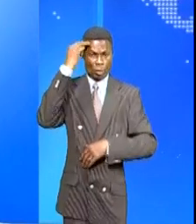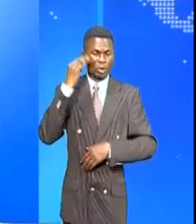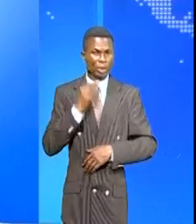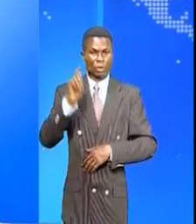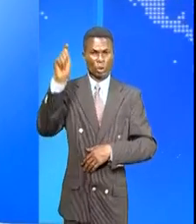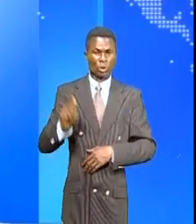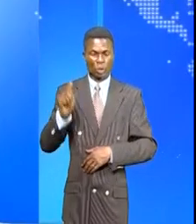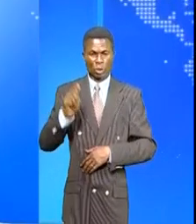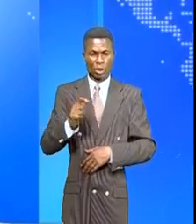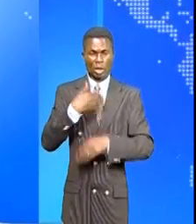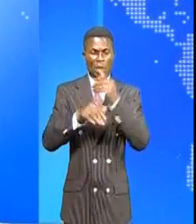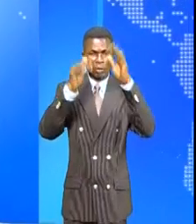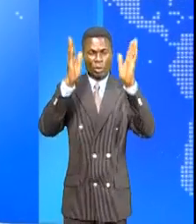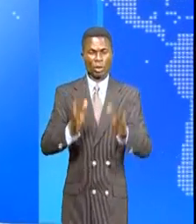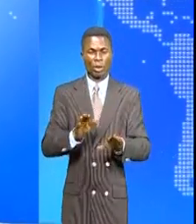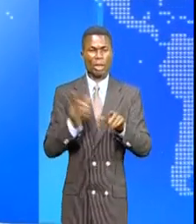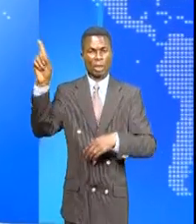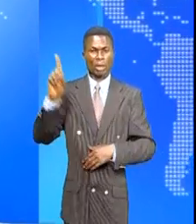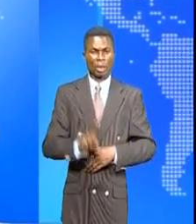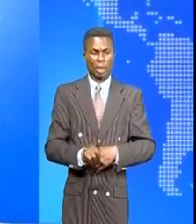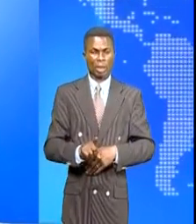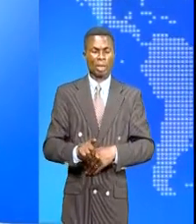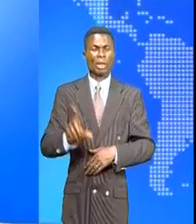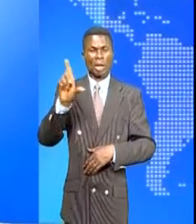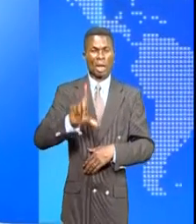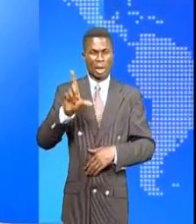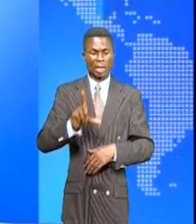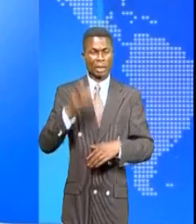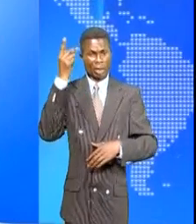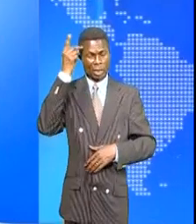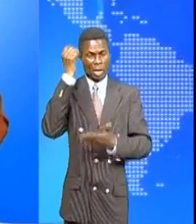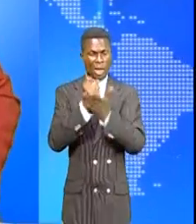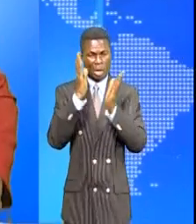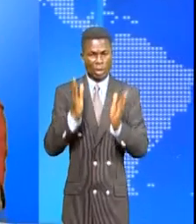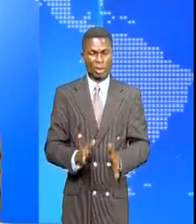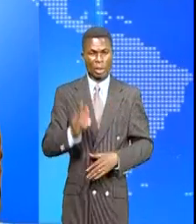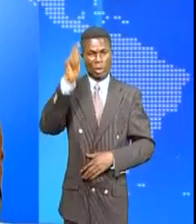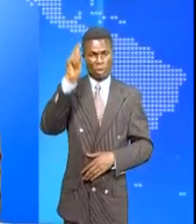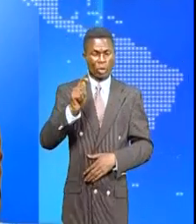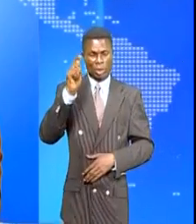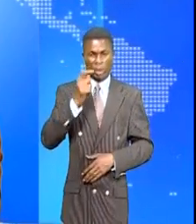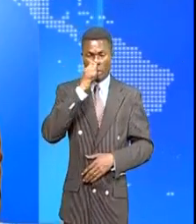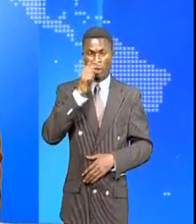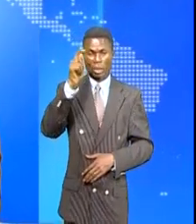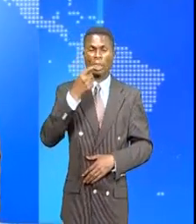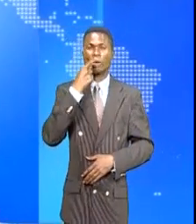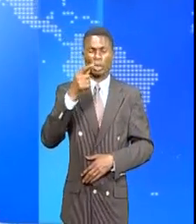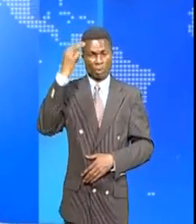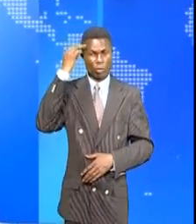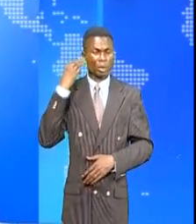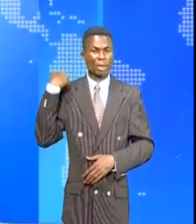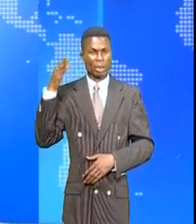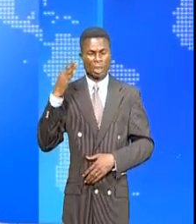des Affaires étrangères est attendu ce lundi à Kinshasa. L'ambassadeur tunisien l'a dit à la ministre d'État, ministre des